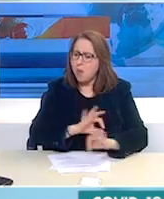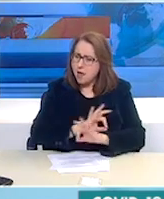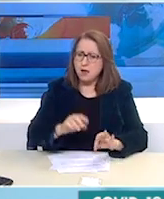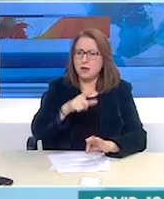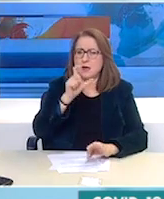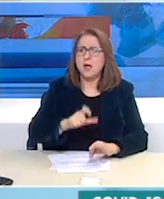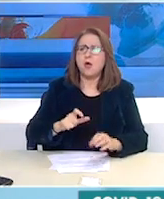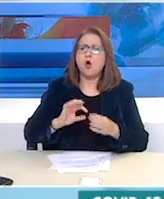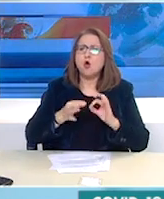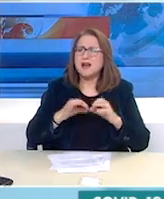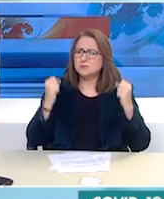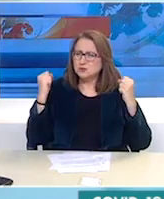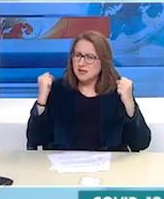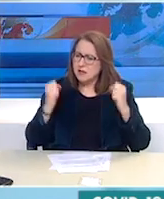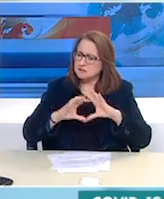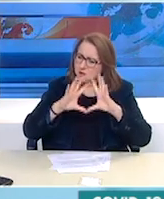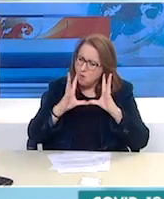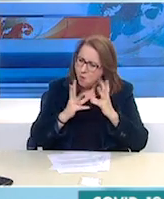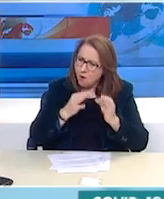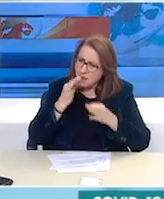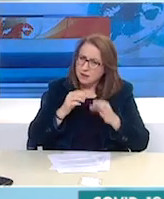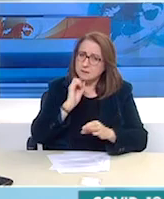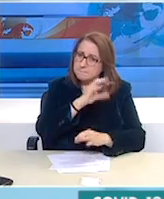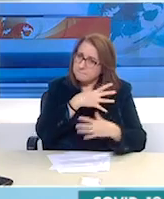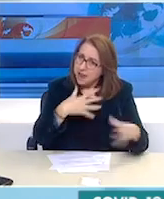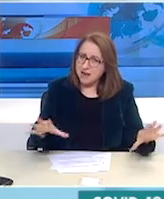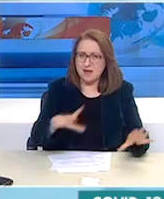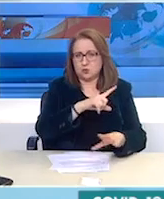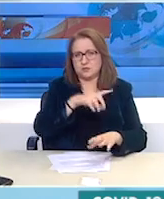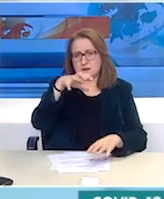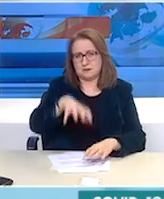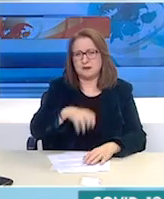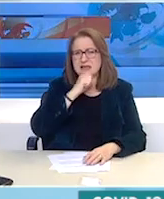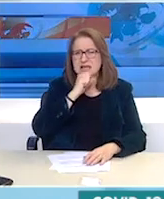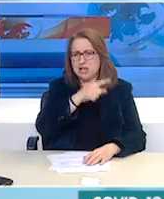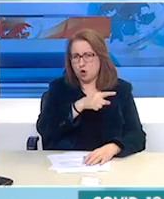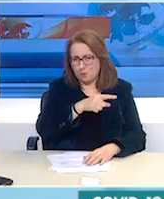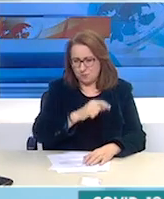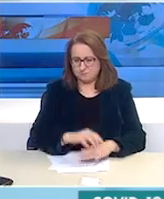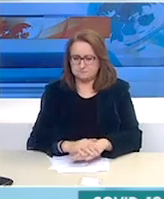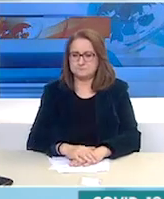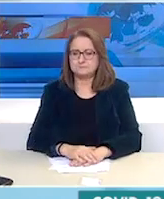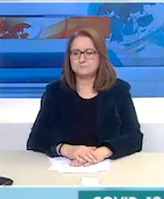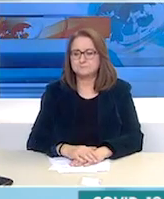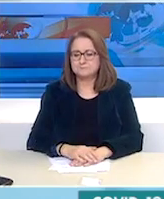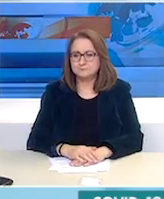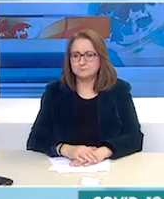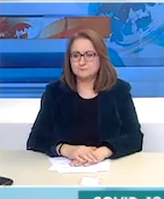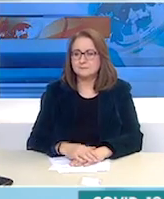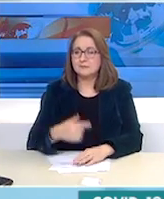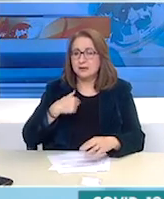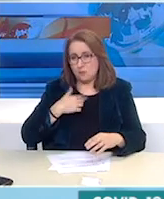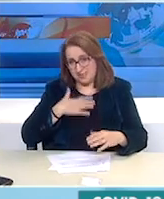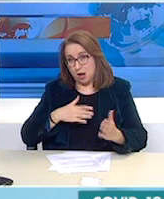διεύθυνση του συγκεκριμένου οίκου ευγυρίας. Θέλω να ξεκαθαρίσω κάτι για όλους εμάς που